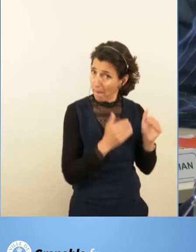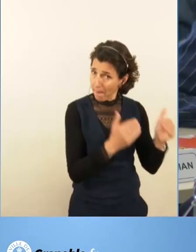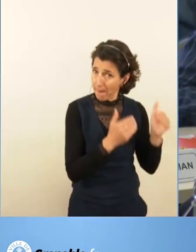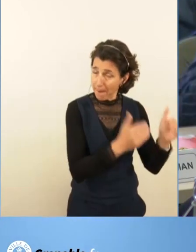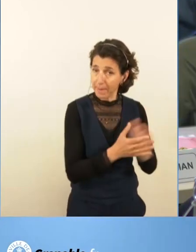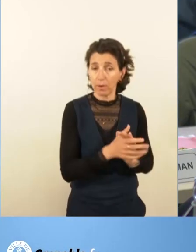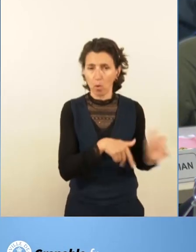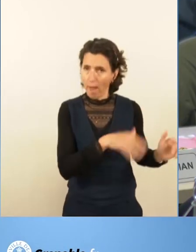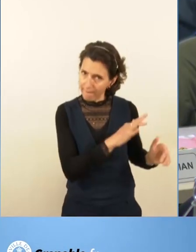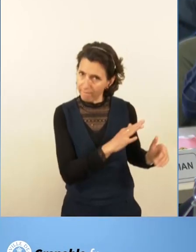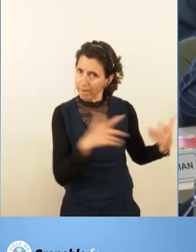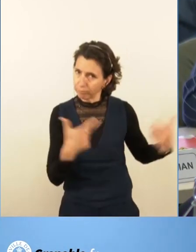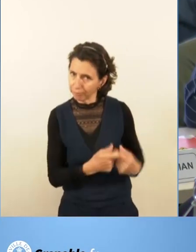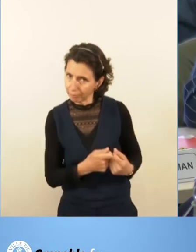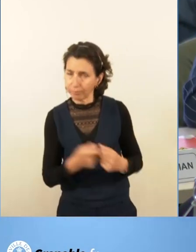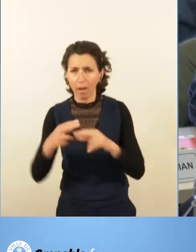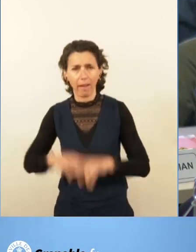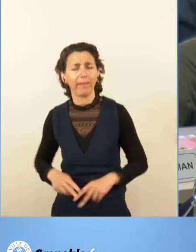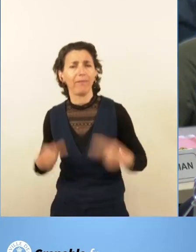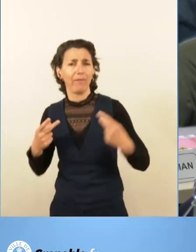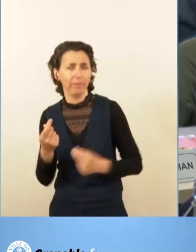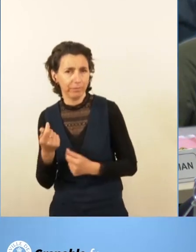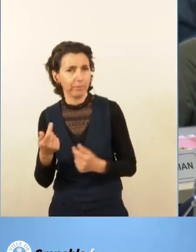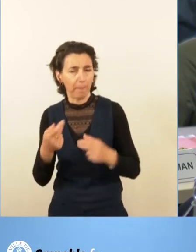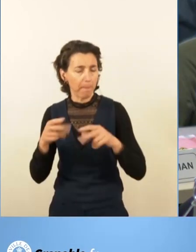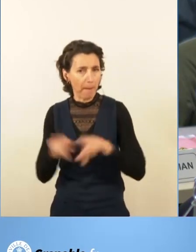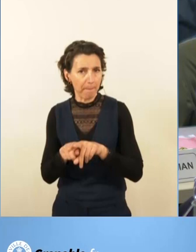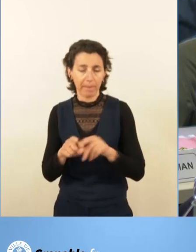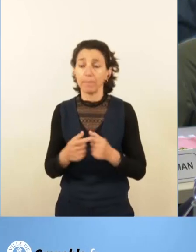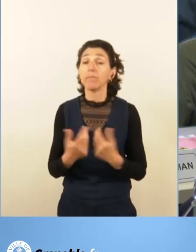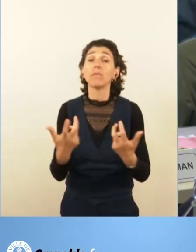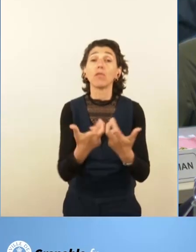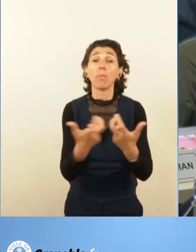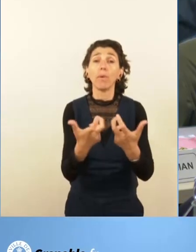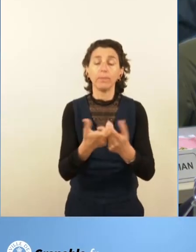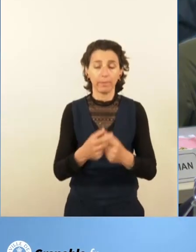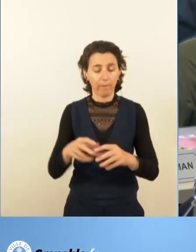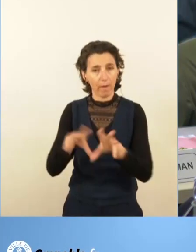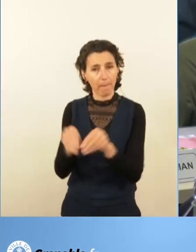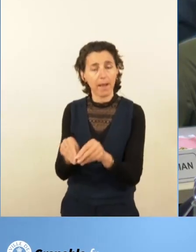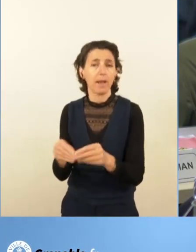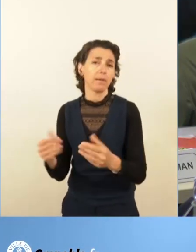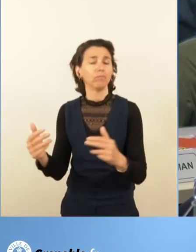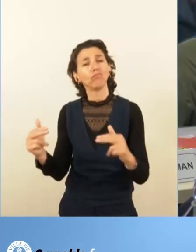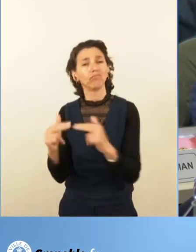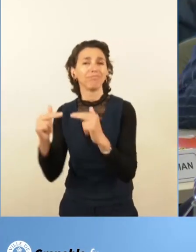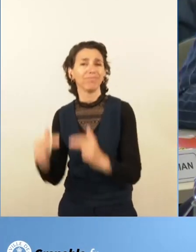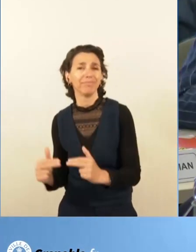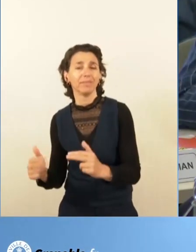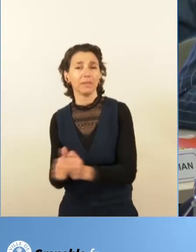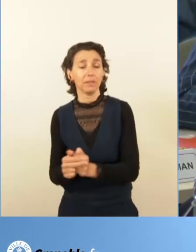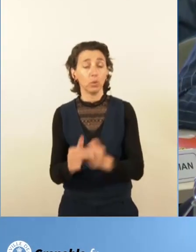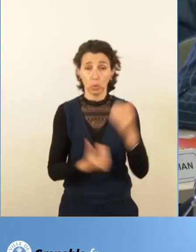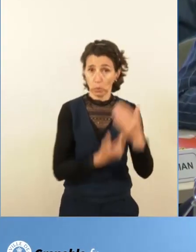familiaux et la même intégration d'un reste à vivre juste un exemple pour les familles les plus modestes le tarif pour une journée avec